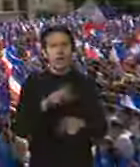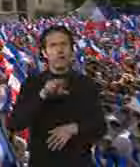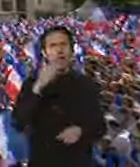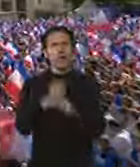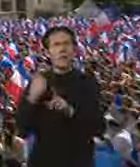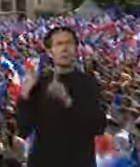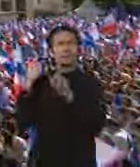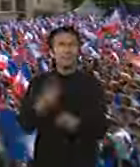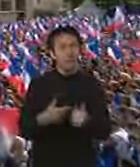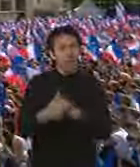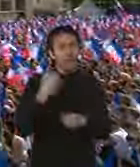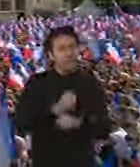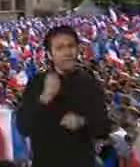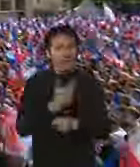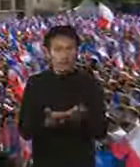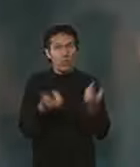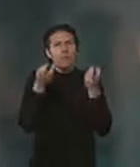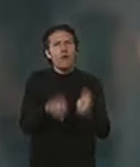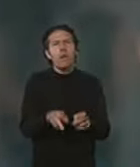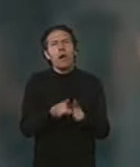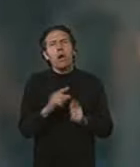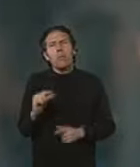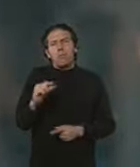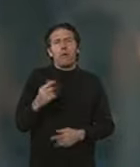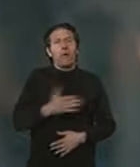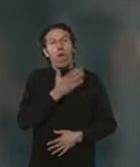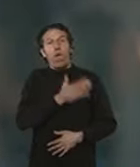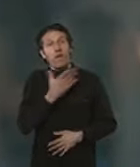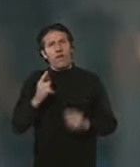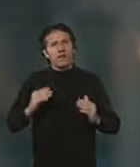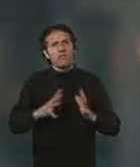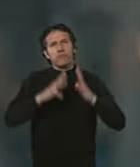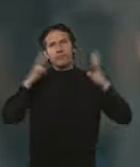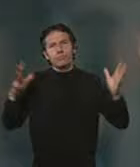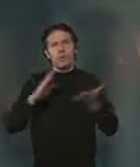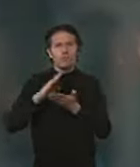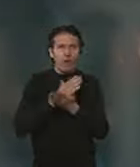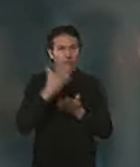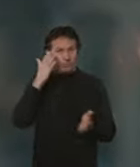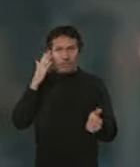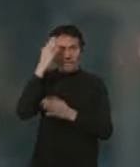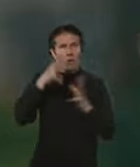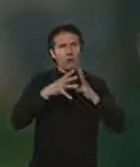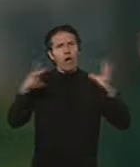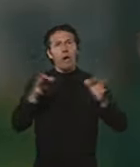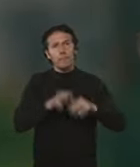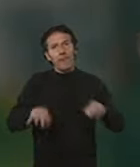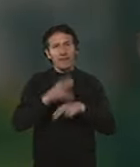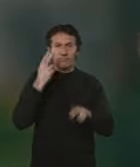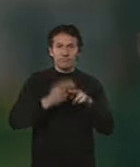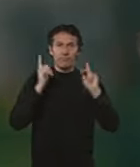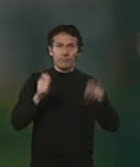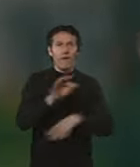glorieuses nous ne voulons pas d'une petite ambition nous voulons de grands projet pour un grand pays qui s'appelle